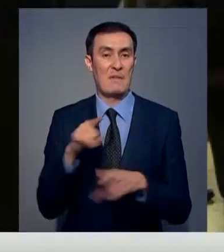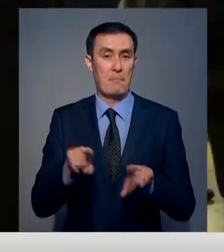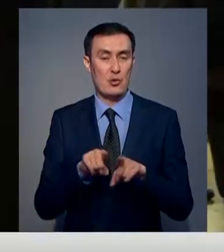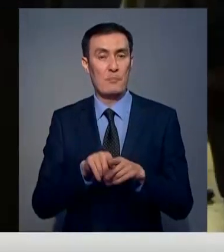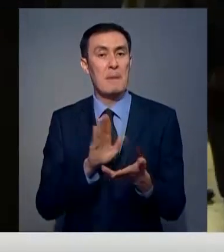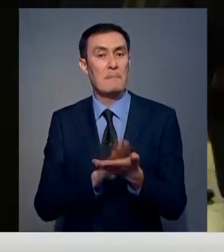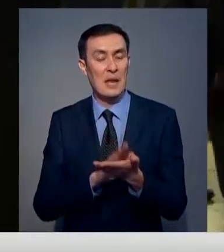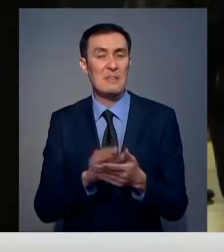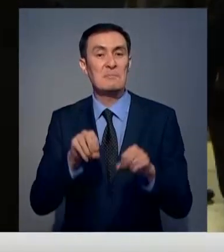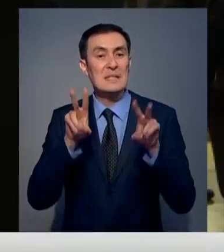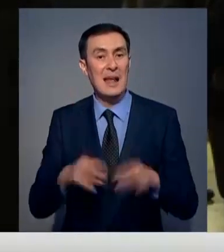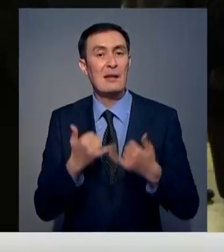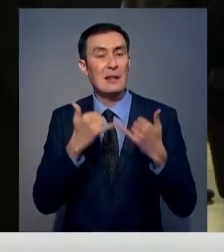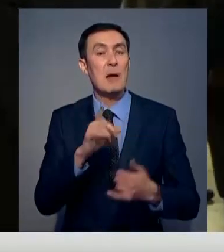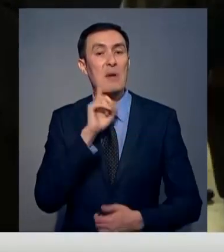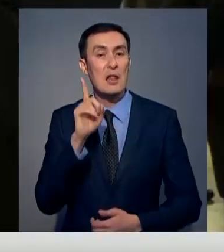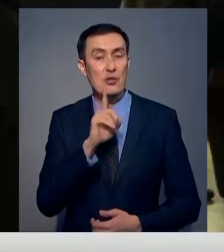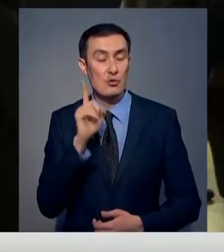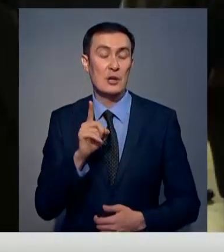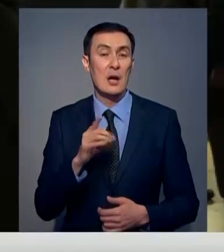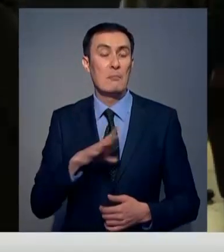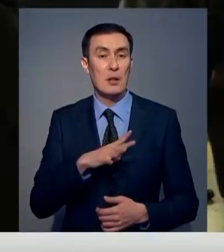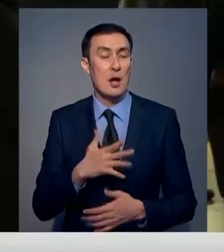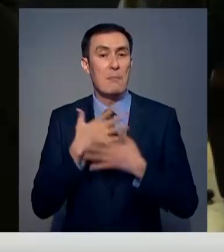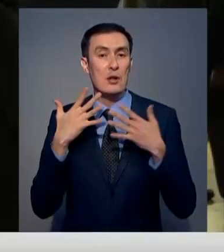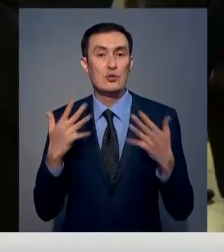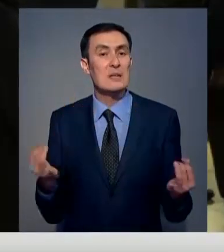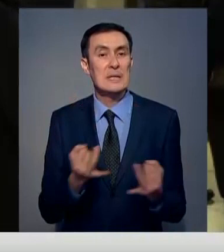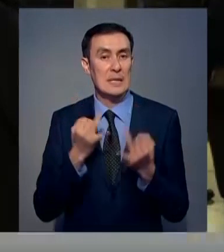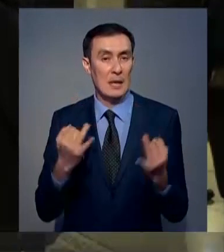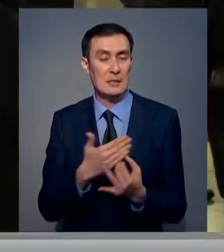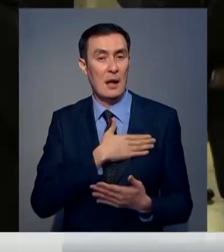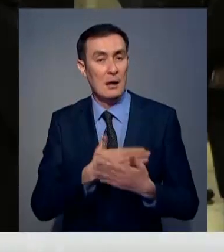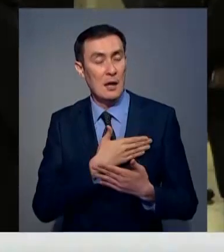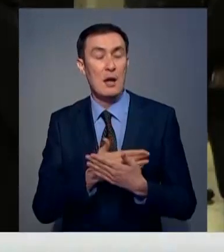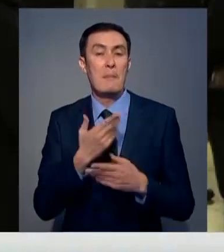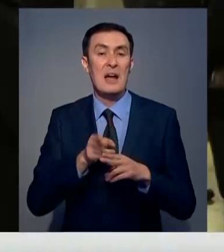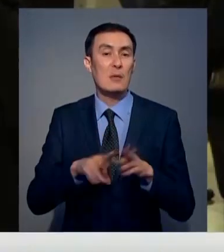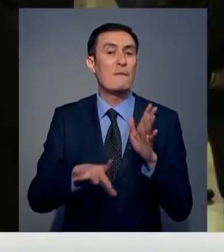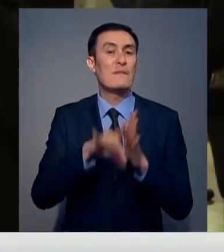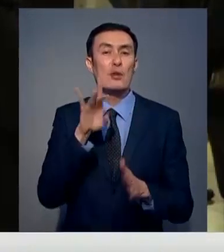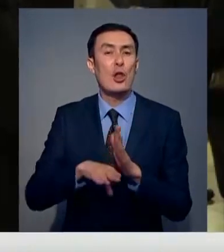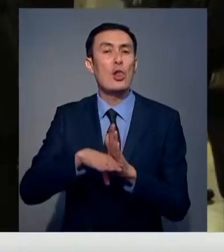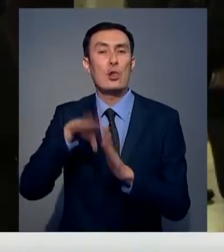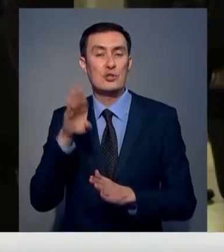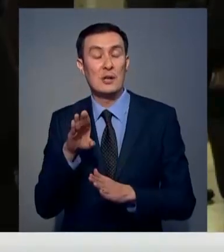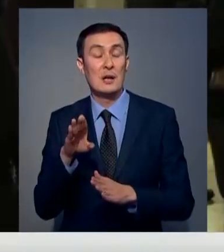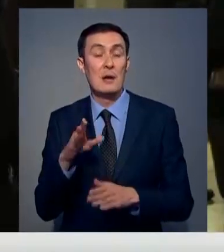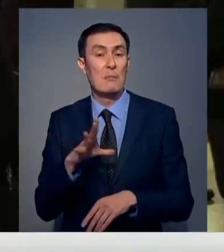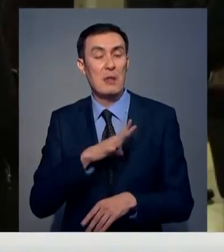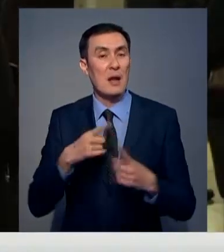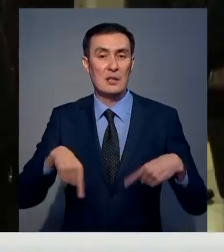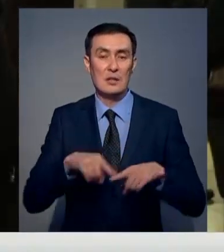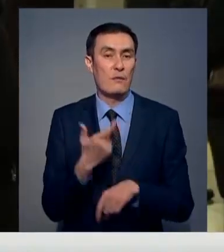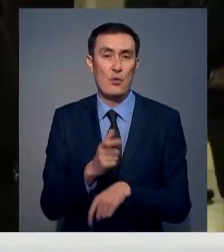премия, учрежденная специально для молодежи, она вызвала огромный интерес. Потому выбрать лучших из лучших